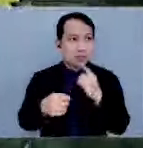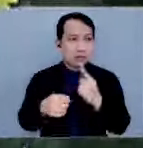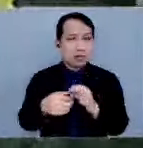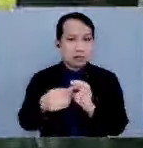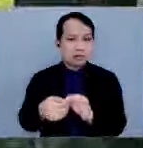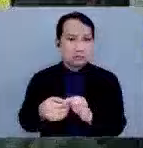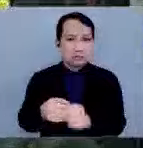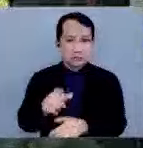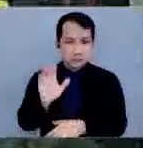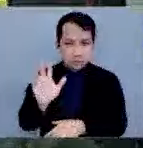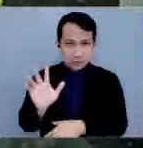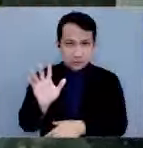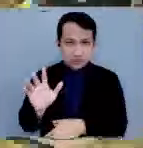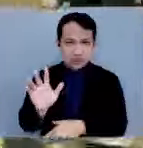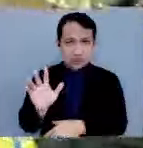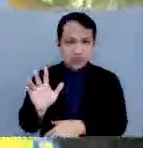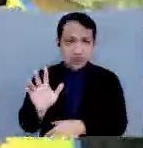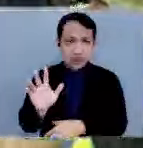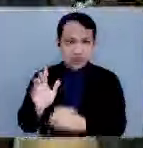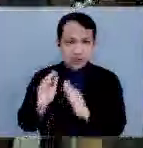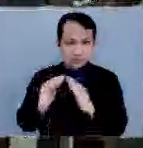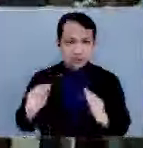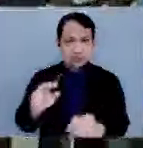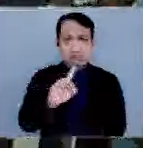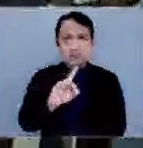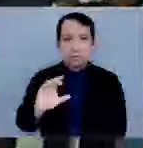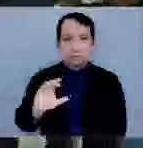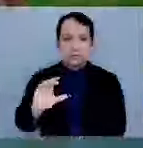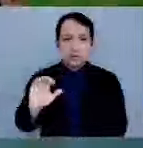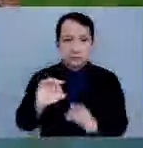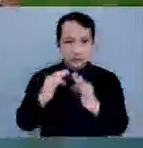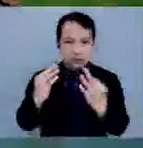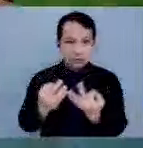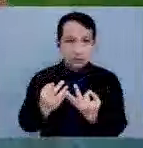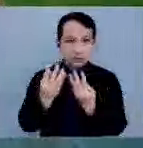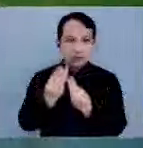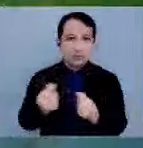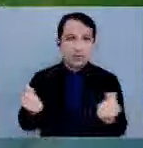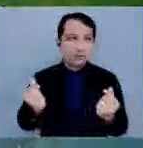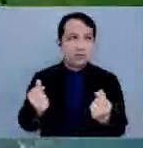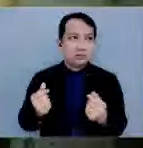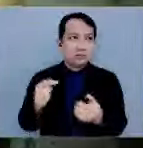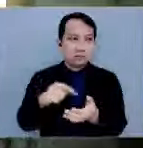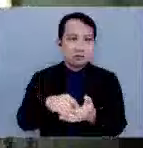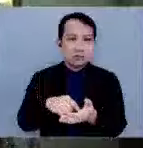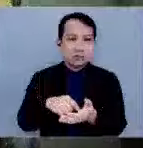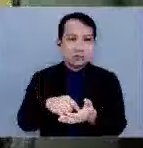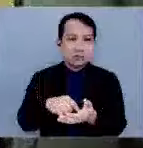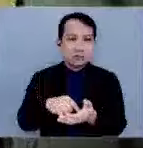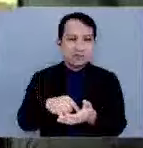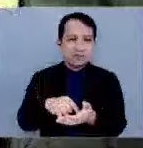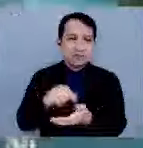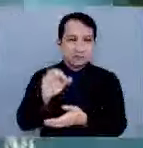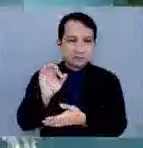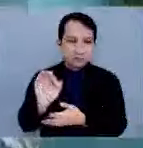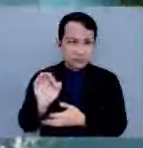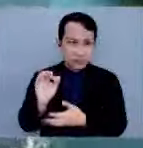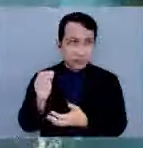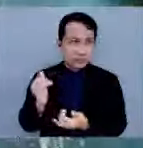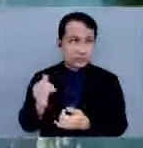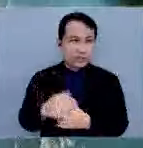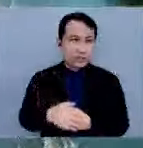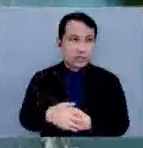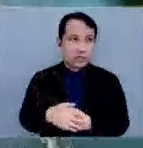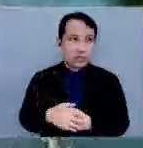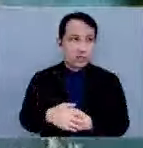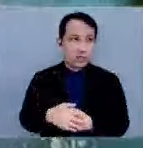ang naabo at nasa 100 pamilya naman ang nawalan ng tirahan. Umabot sa 9 milyong piso ang halaga ng pinsala. Inaalam pa